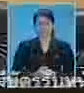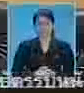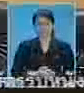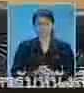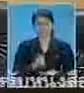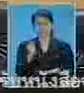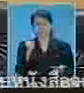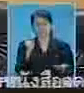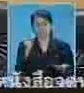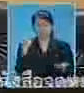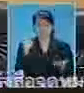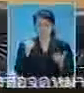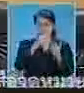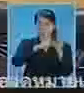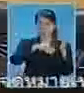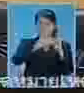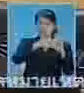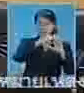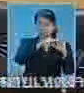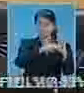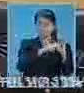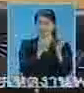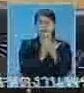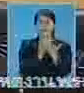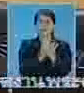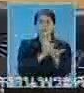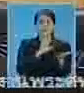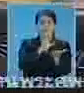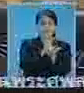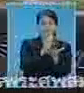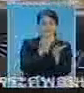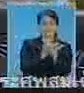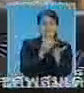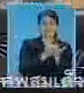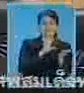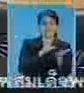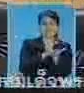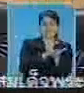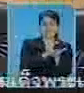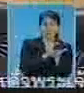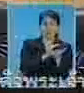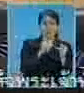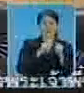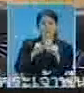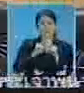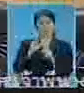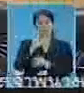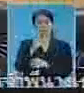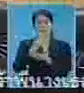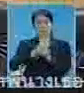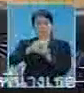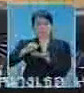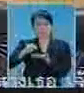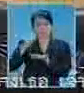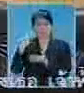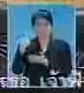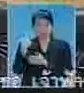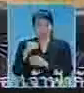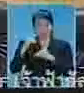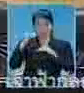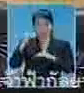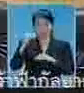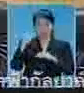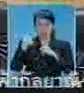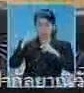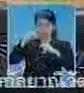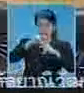ดตารางการใช้เงินของแต่ละมูลนิธิหลังจากนั้นก็ไปกำหนดจำนวนงวดปริมาณ